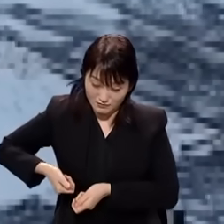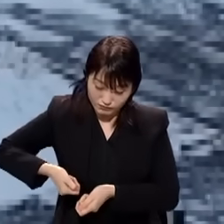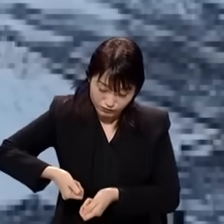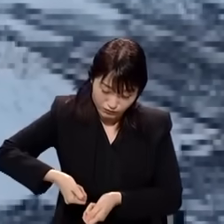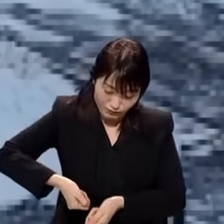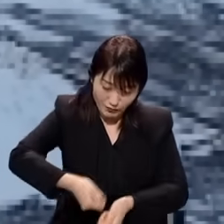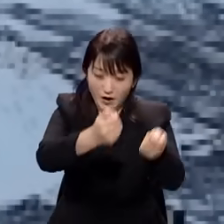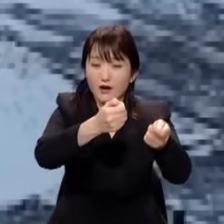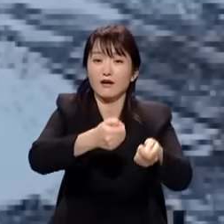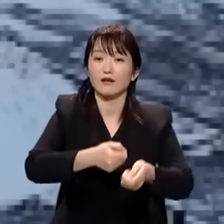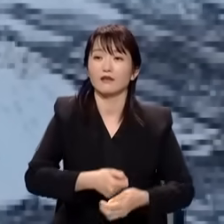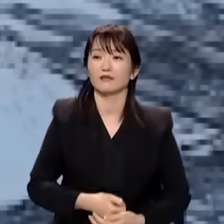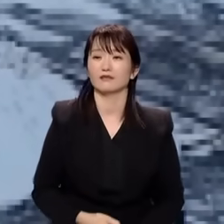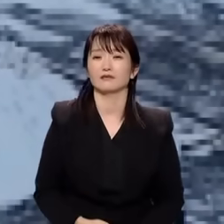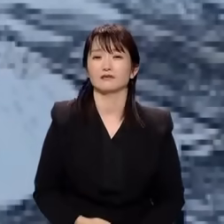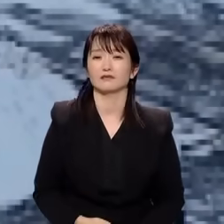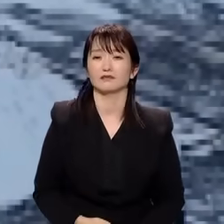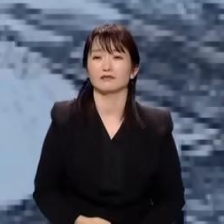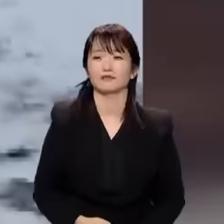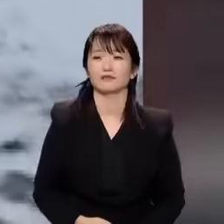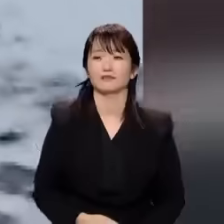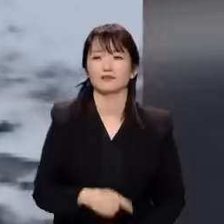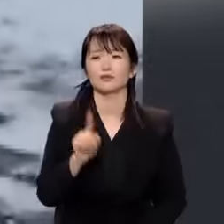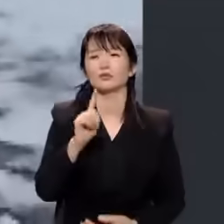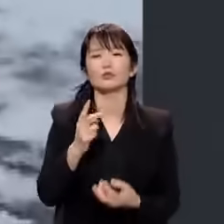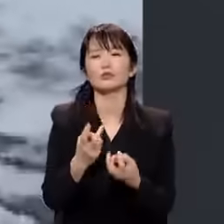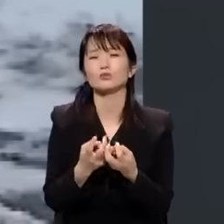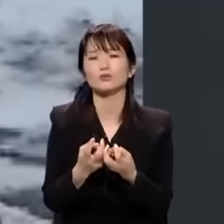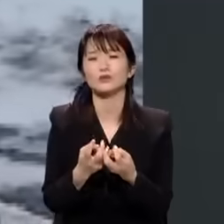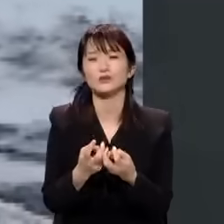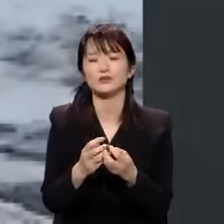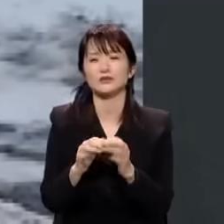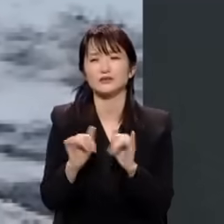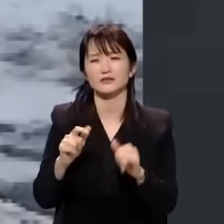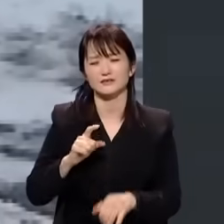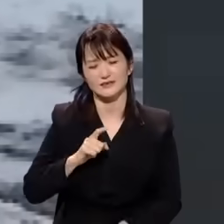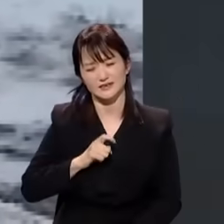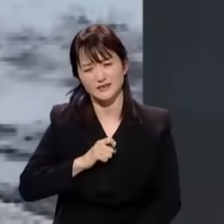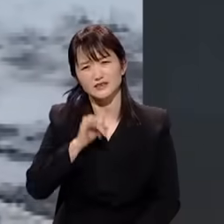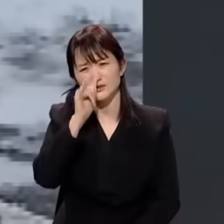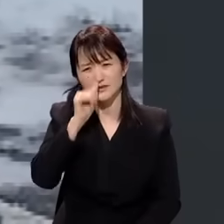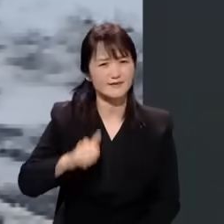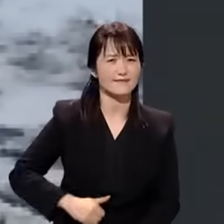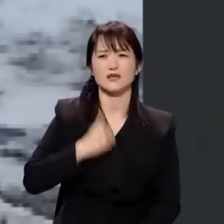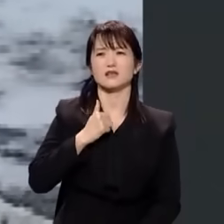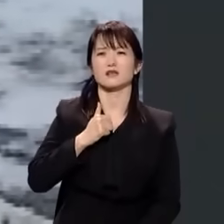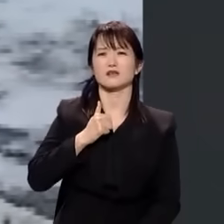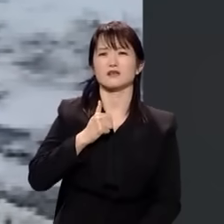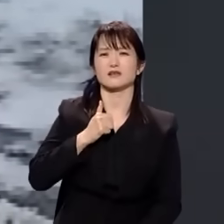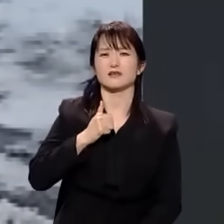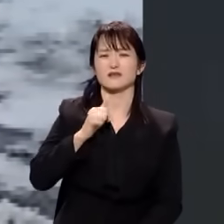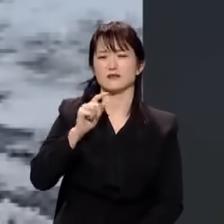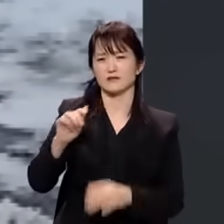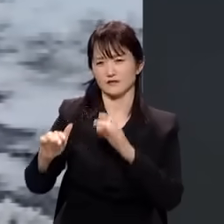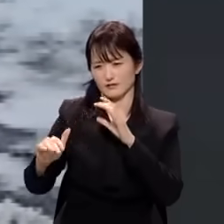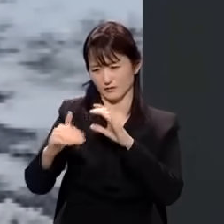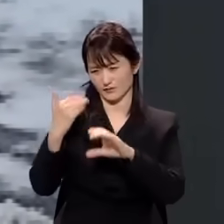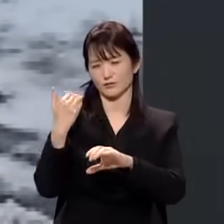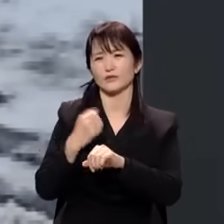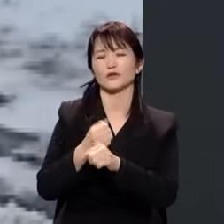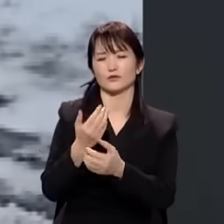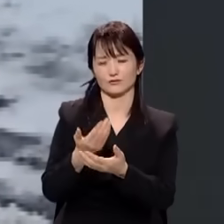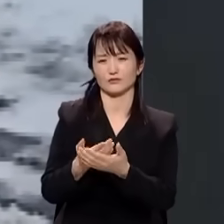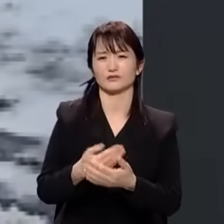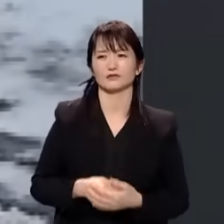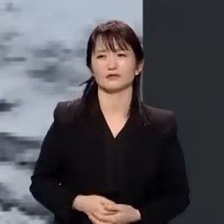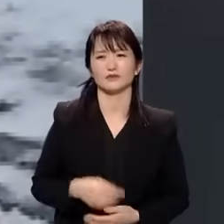저거. 아이고 차 어쩜 이렇게 사람이 이기적일 수 있냐. 화가 나서 제보해 주신다고 하셨습니다.